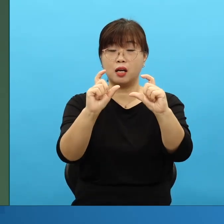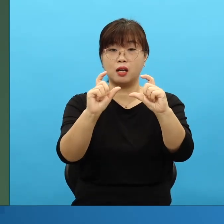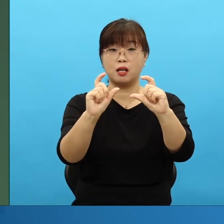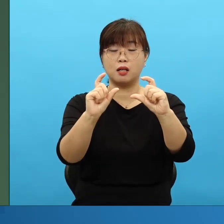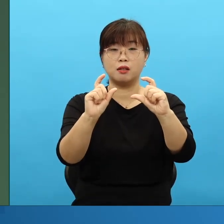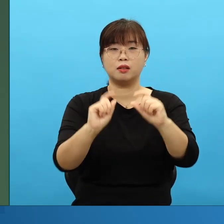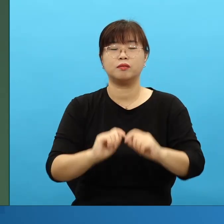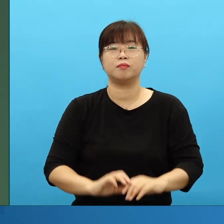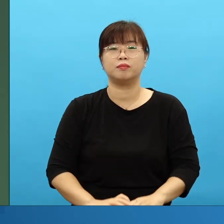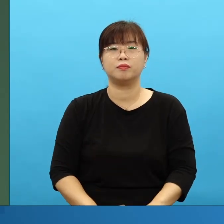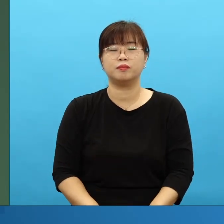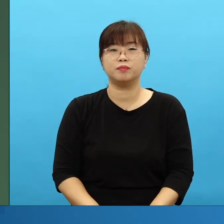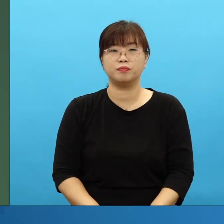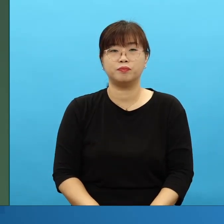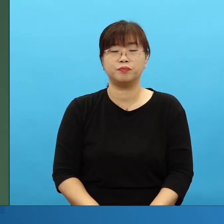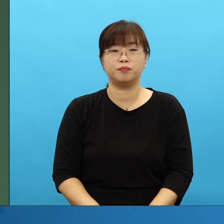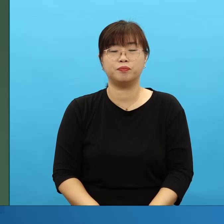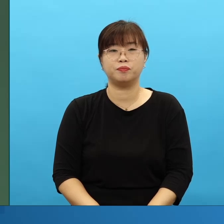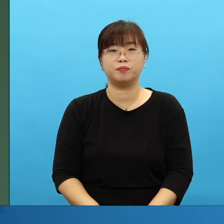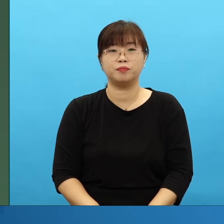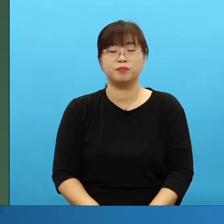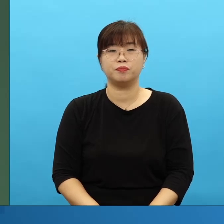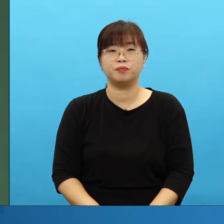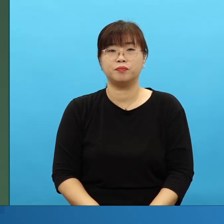finished. 그러고는